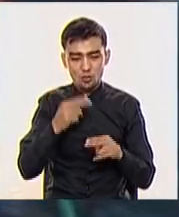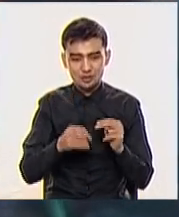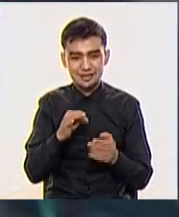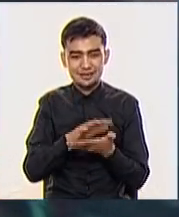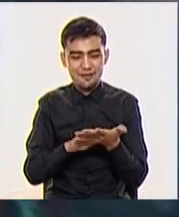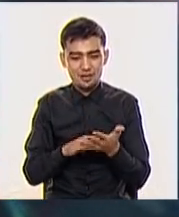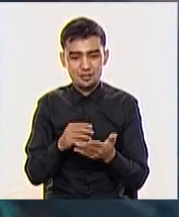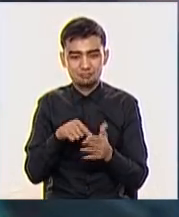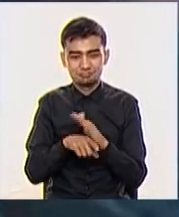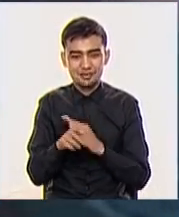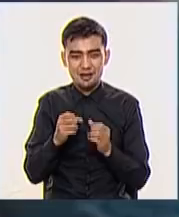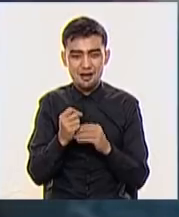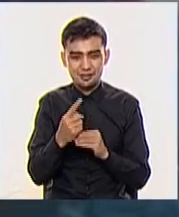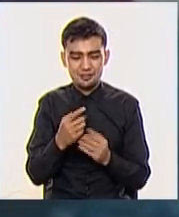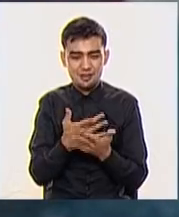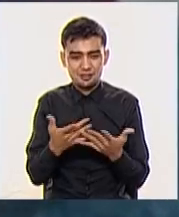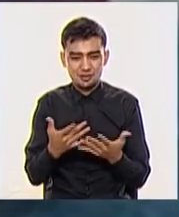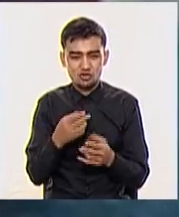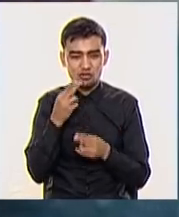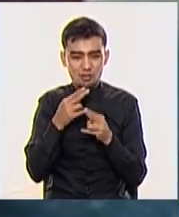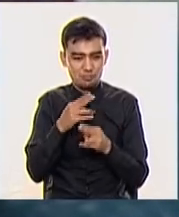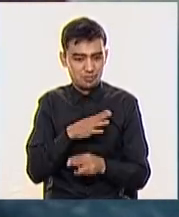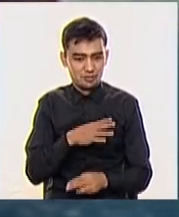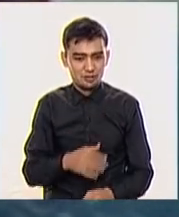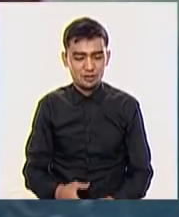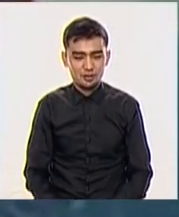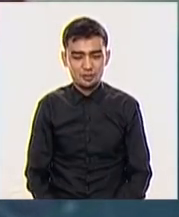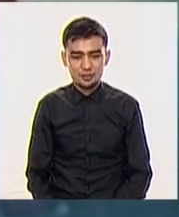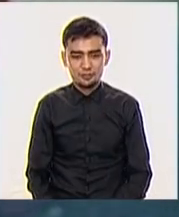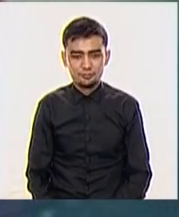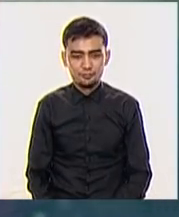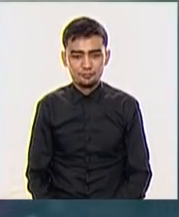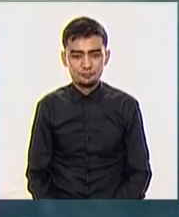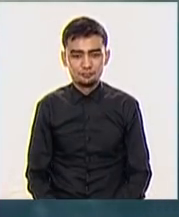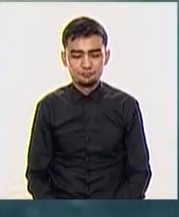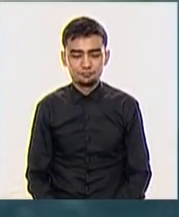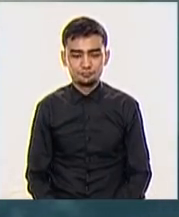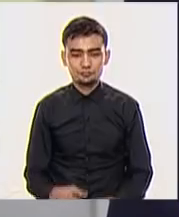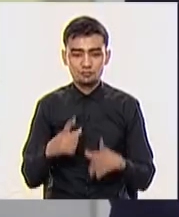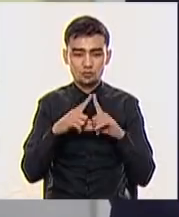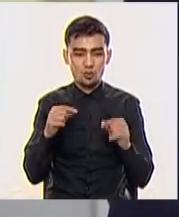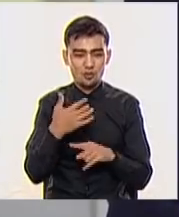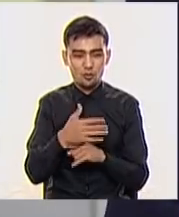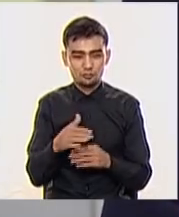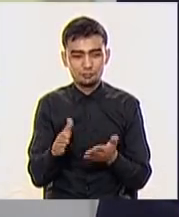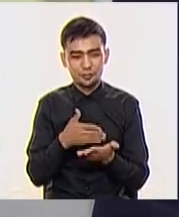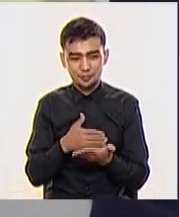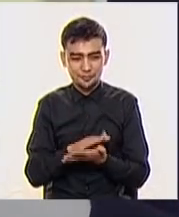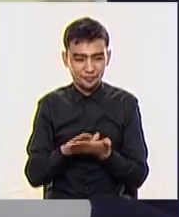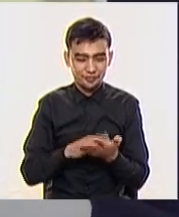арызында айтылған 11 түрлі шағым расталған. Сол мектеп ауласын тазалауға жұмыстарына тартылған. Оның кейін